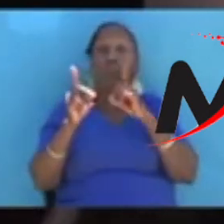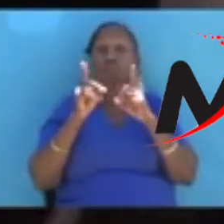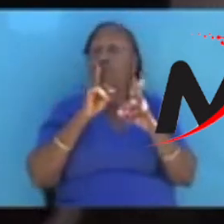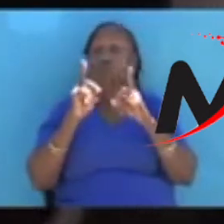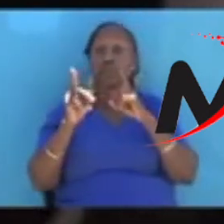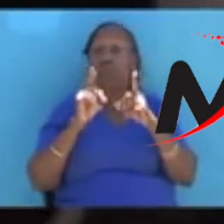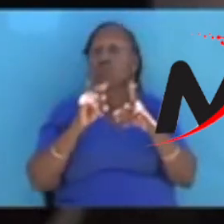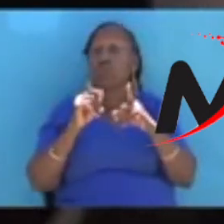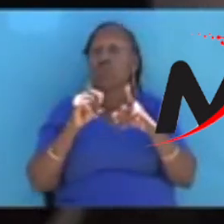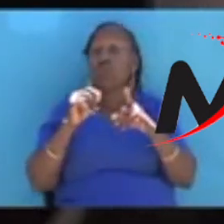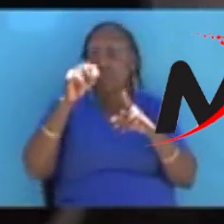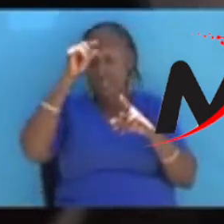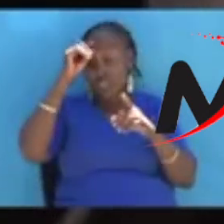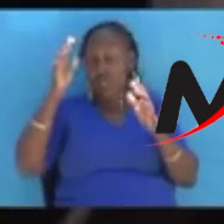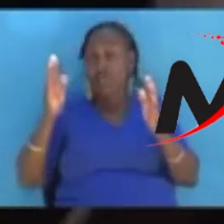Gavana